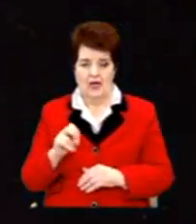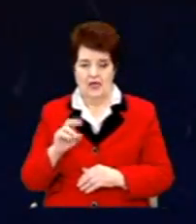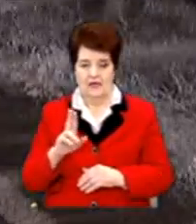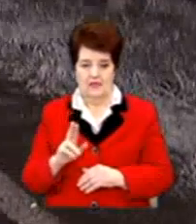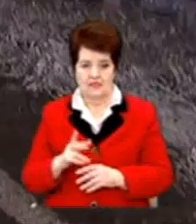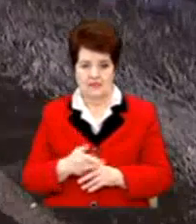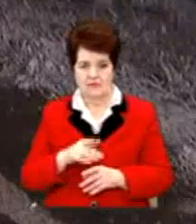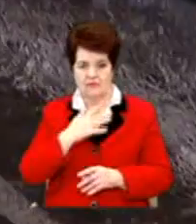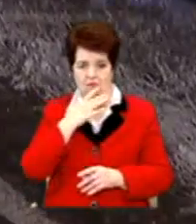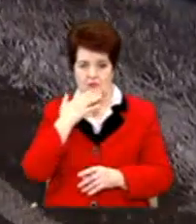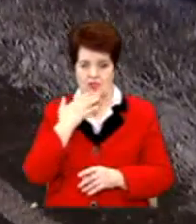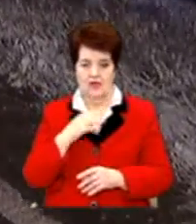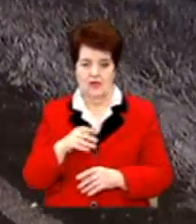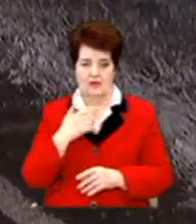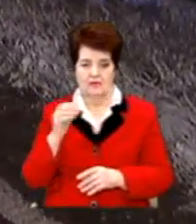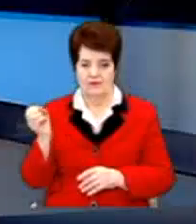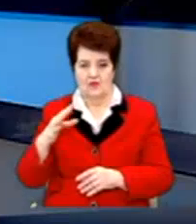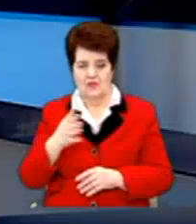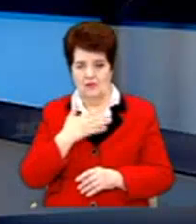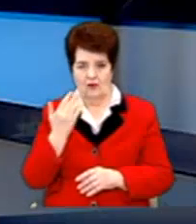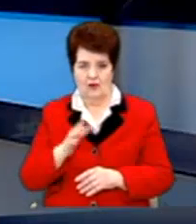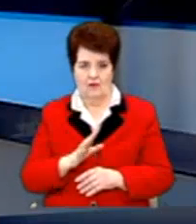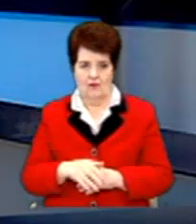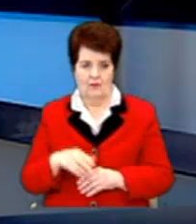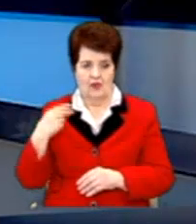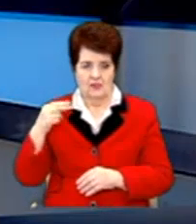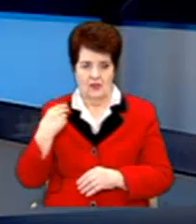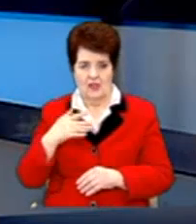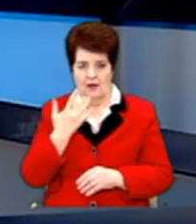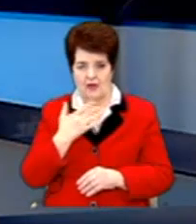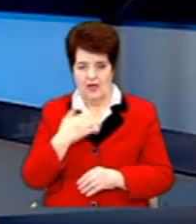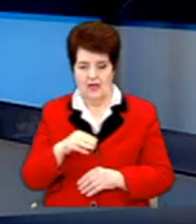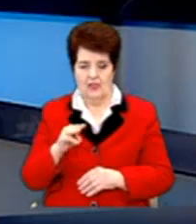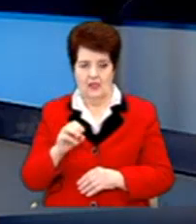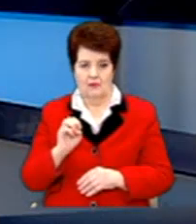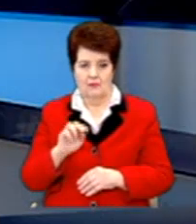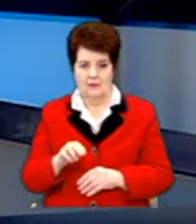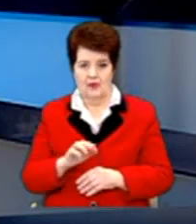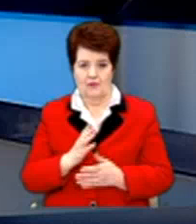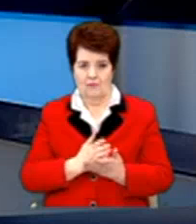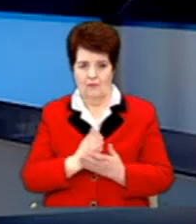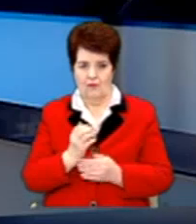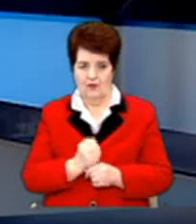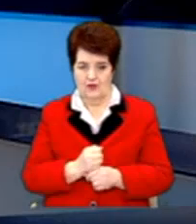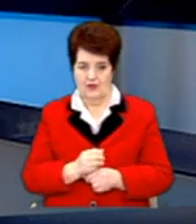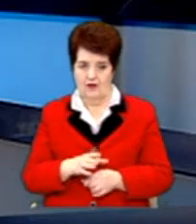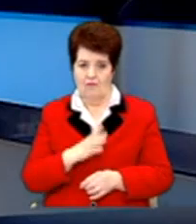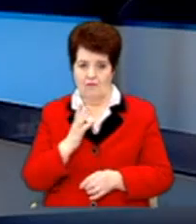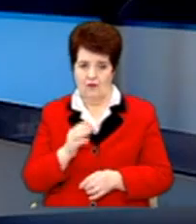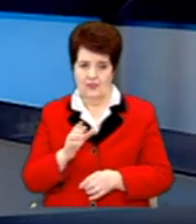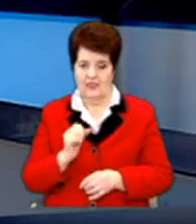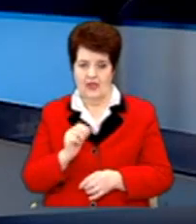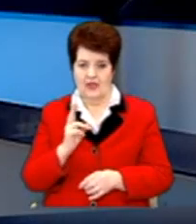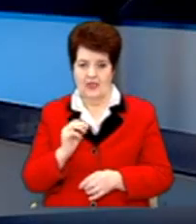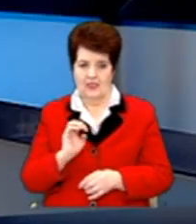de localități din aceste județe au rămas în beznă. Președintele american Donald Trump își păstrează funcția după ce a fost achitat de Senat